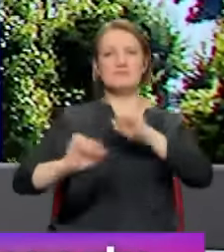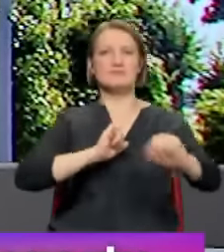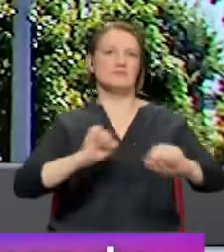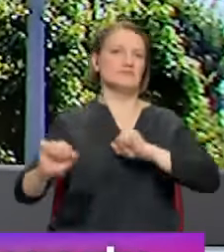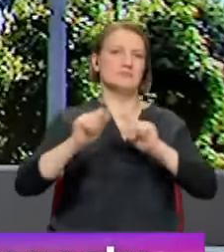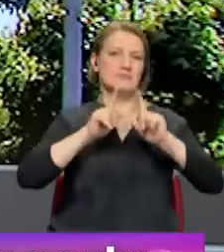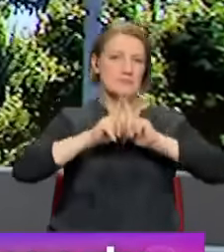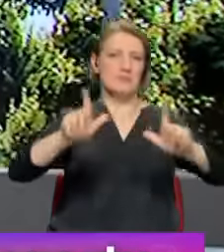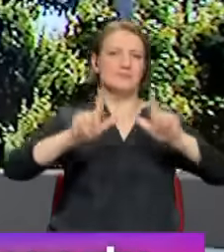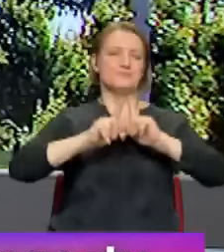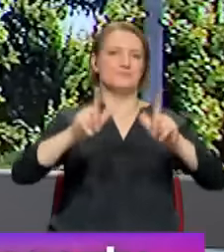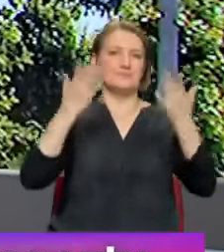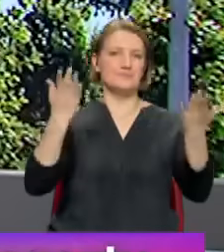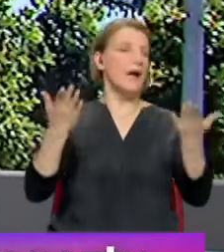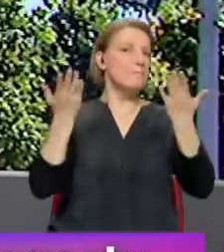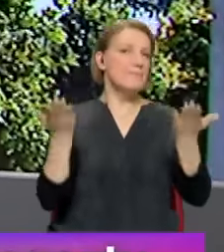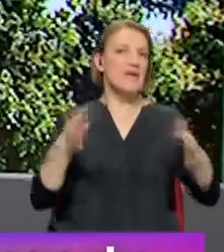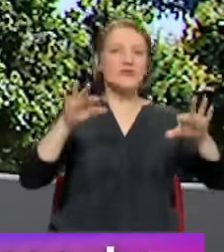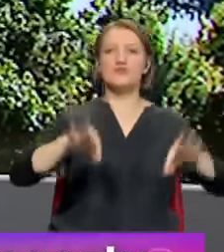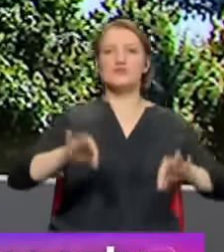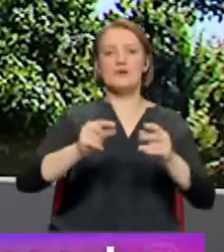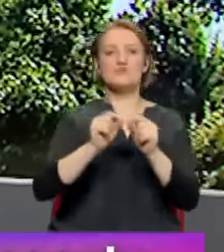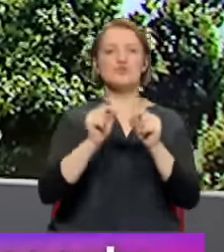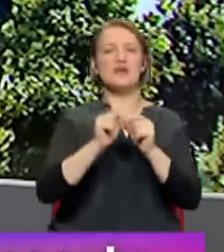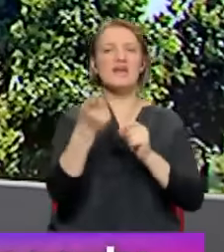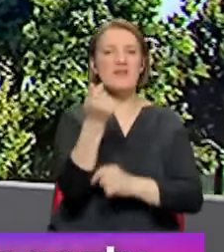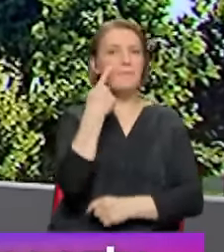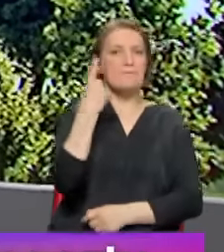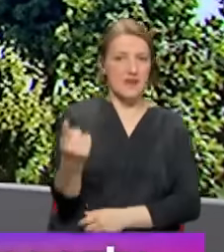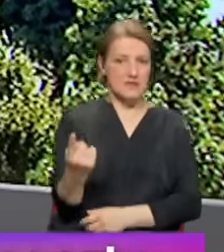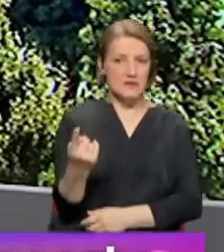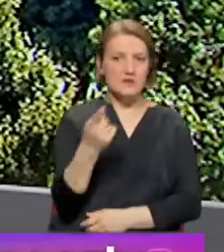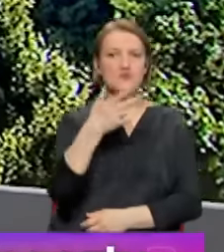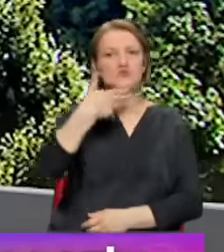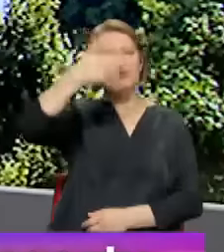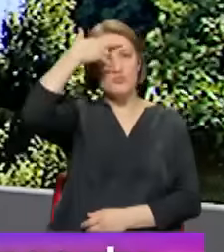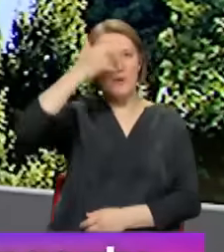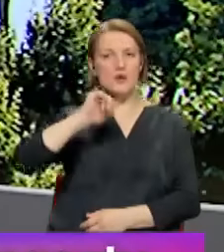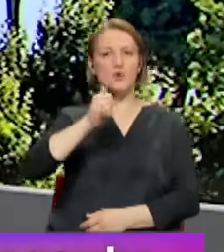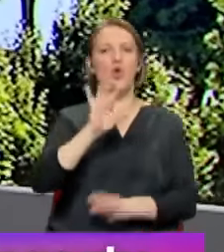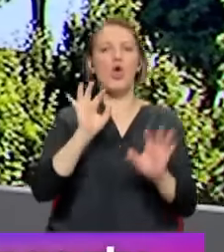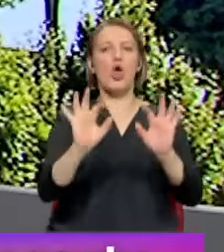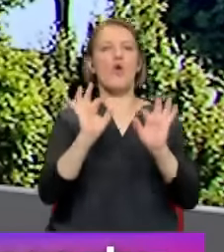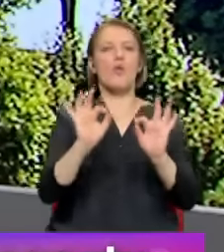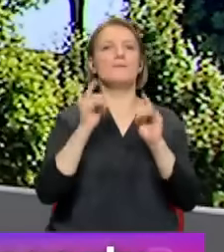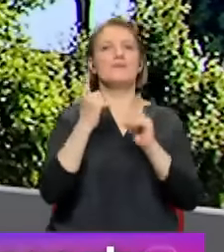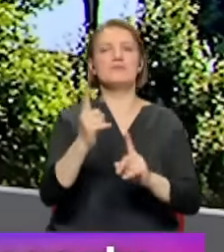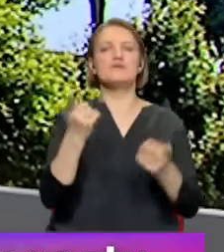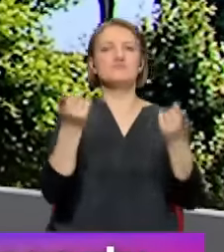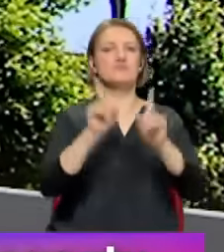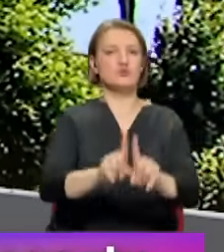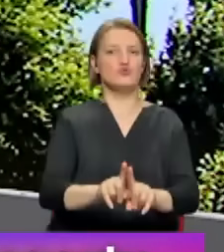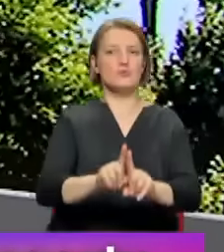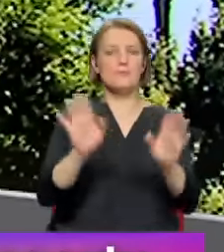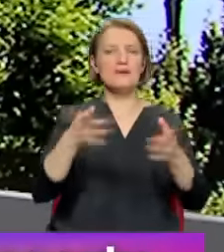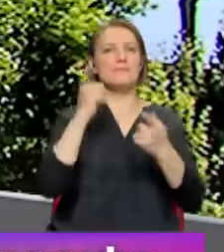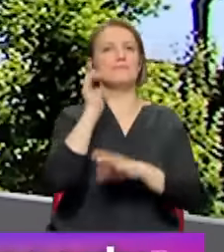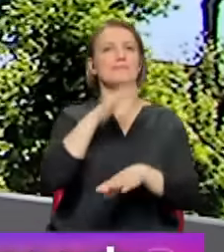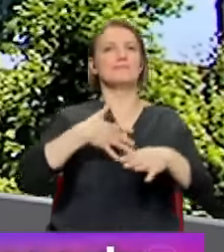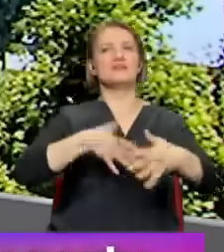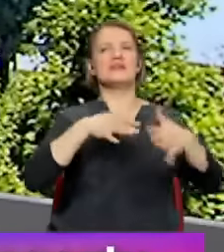sesini yükseltiyorlar. Peki şimdi buğday fiyatlarına baktık. Cuma günü önemli bir buluşma daha, bir miting